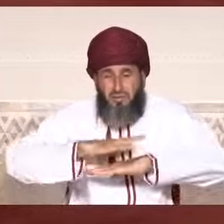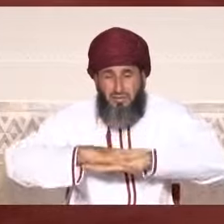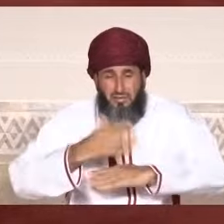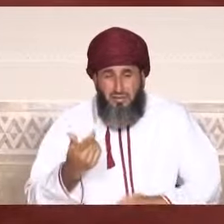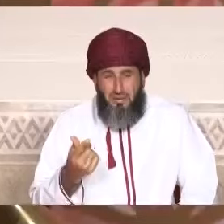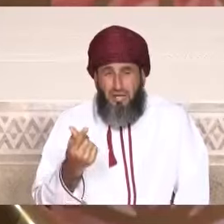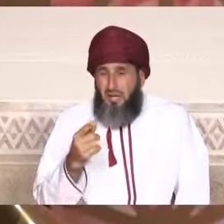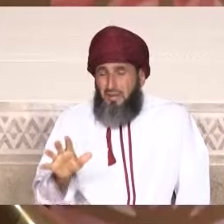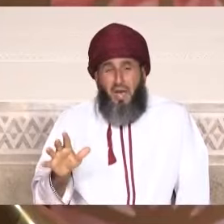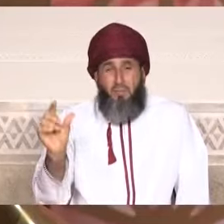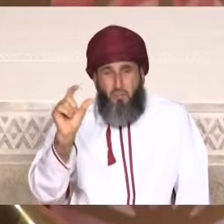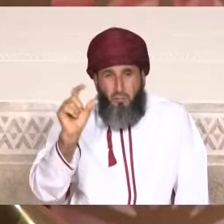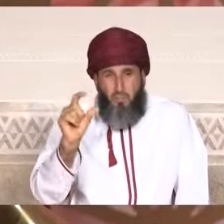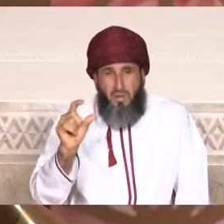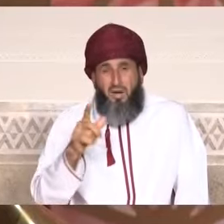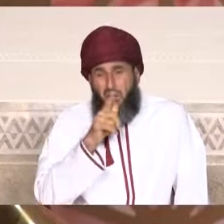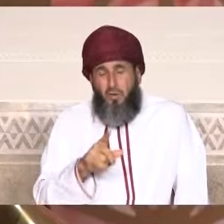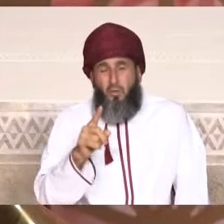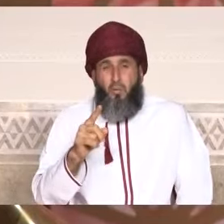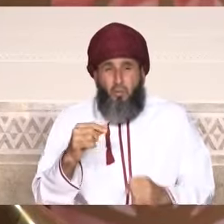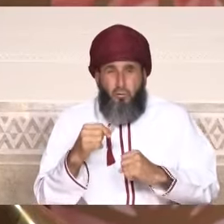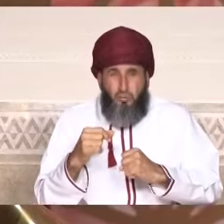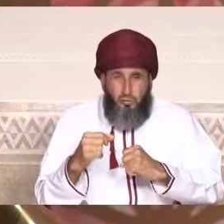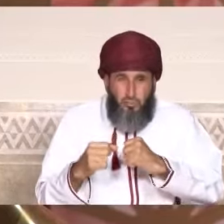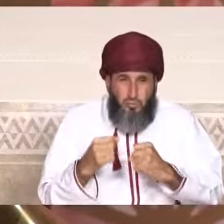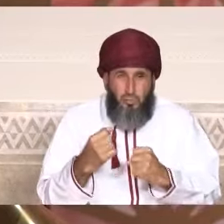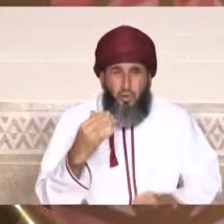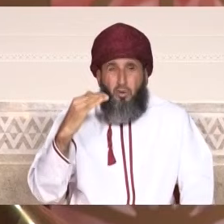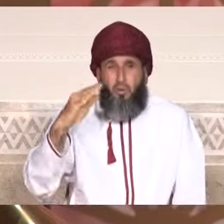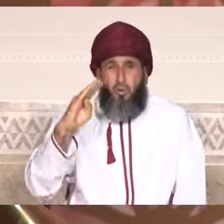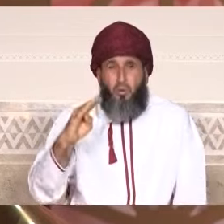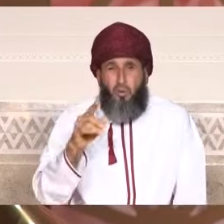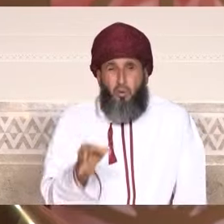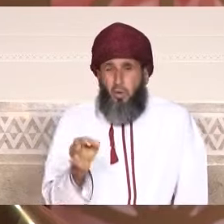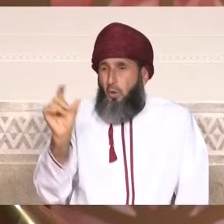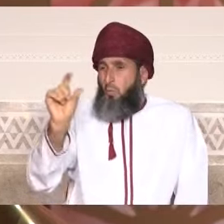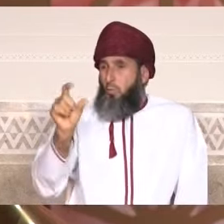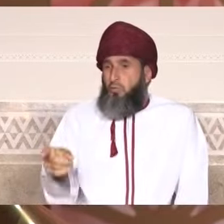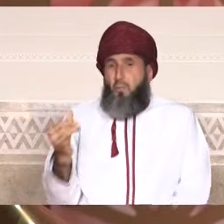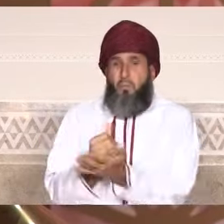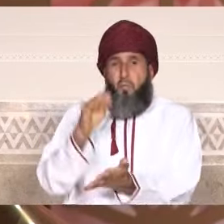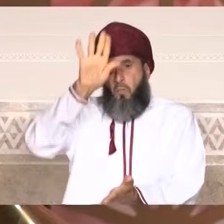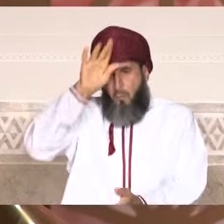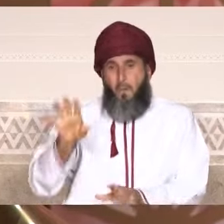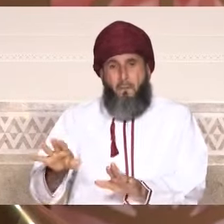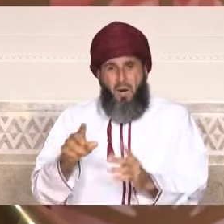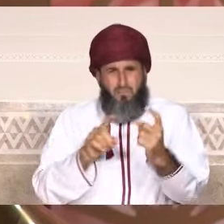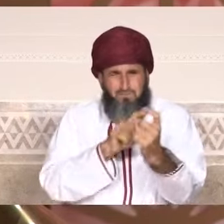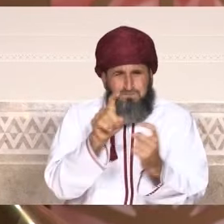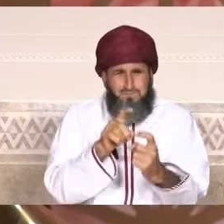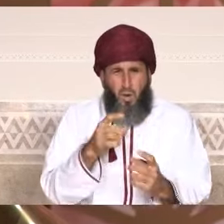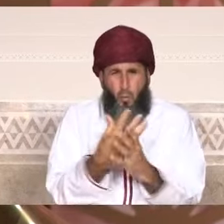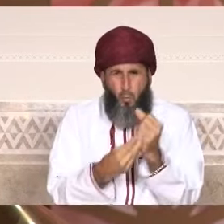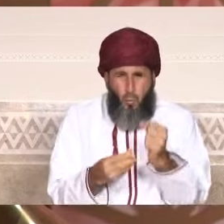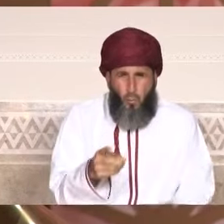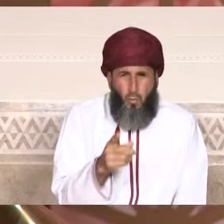وأعراف وعادات، وأن الغلبة والهيمنة والحكم للمسلمين إذا حصل تنازع على الولد من